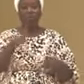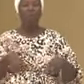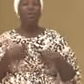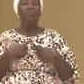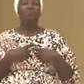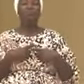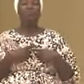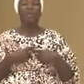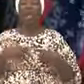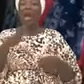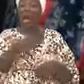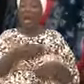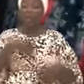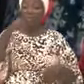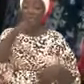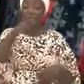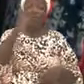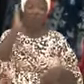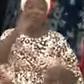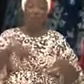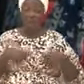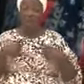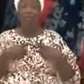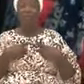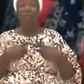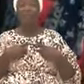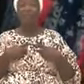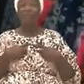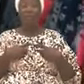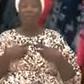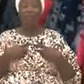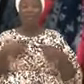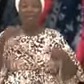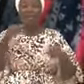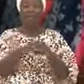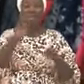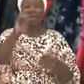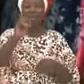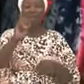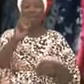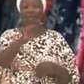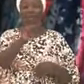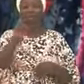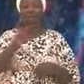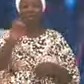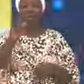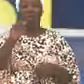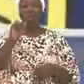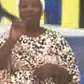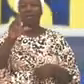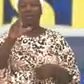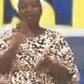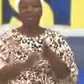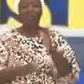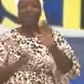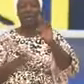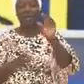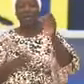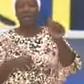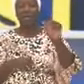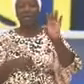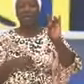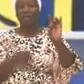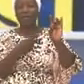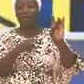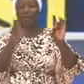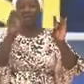et tu vivras et zeke 18 vers cette rentrée